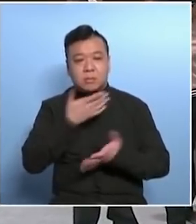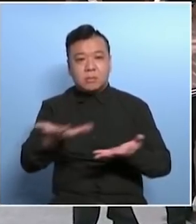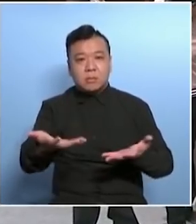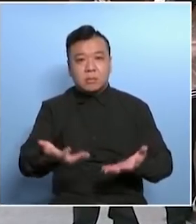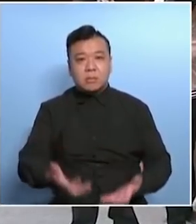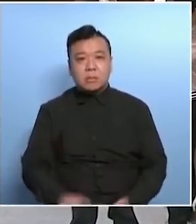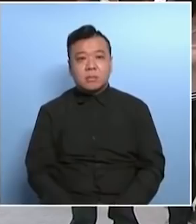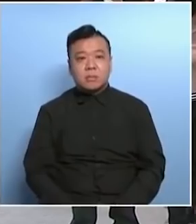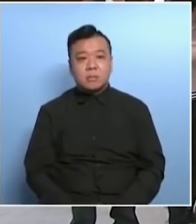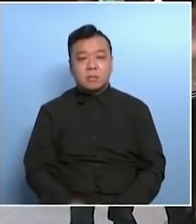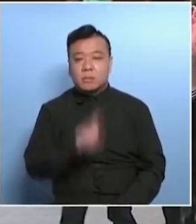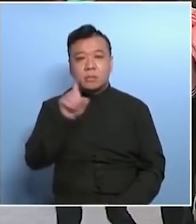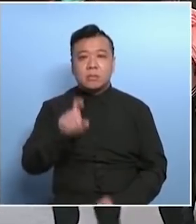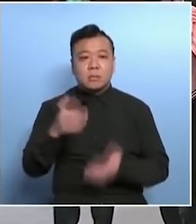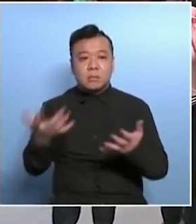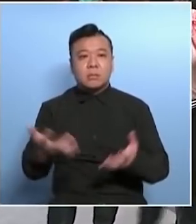點解唔處理？